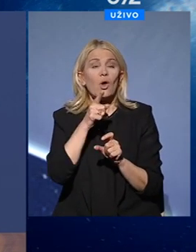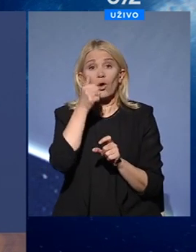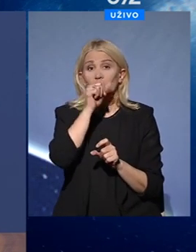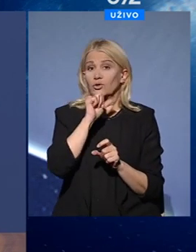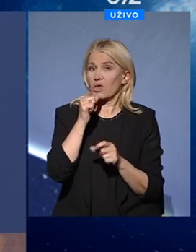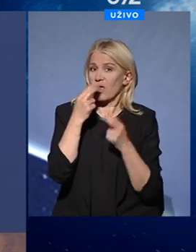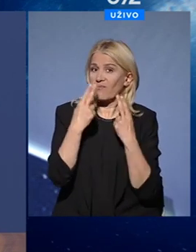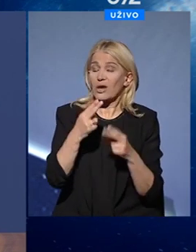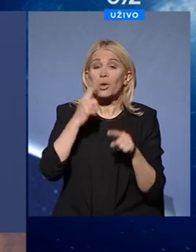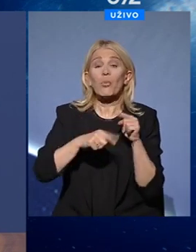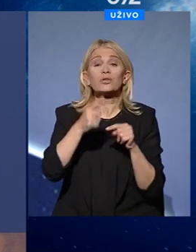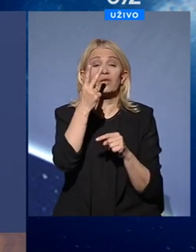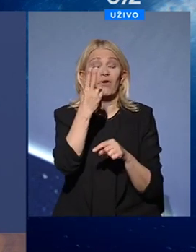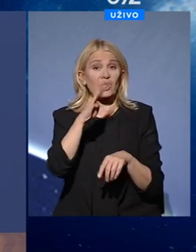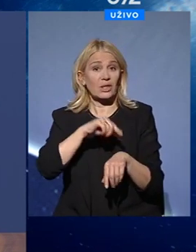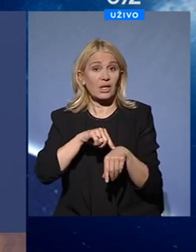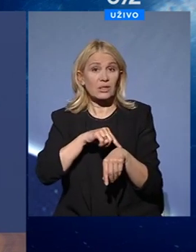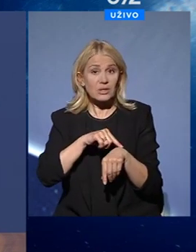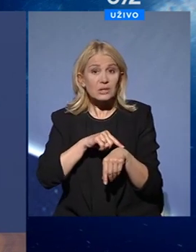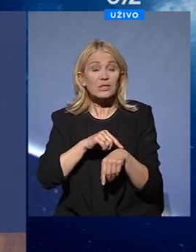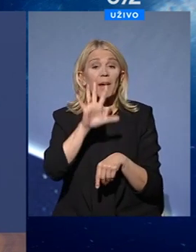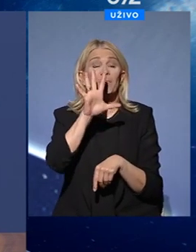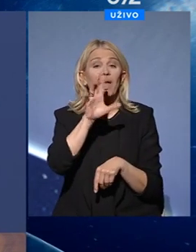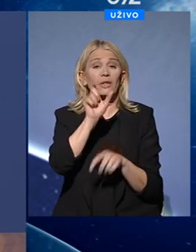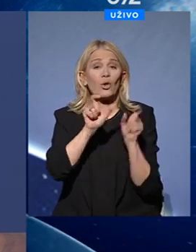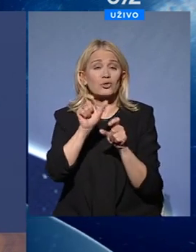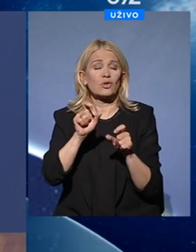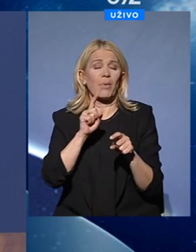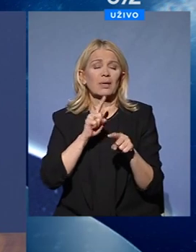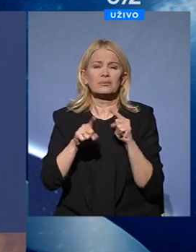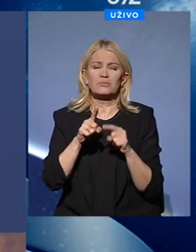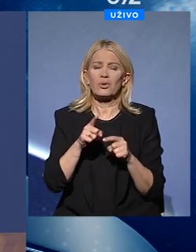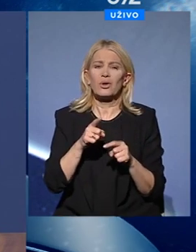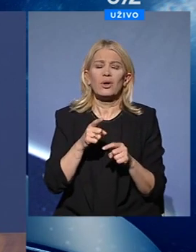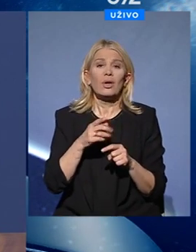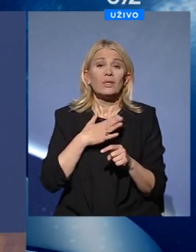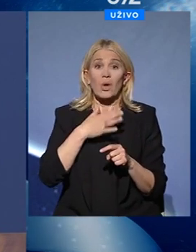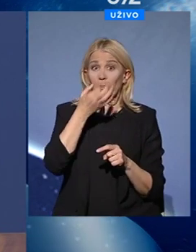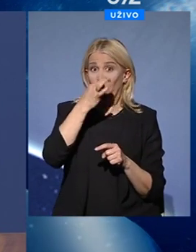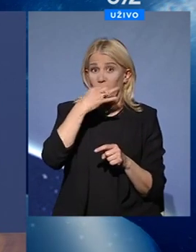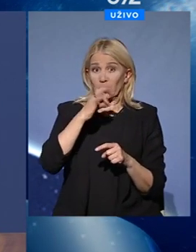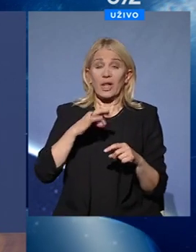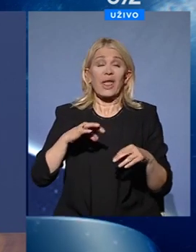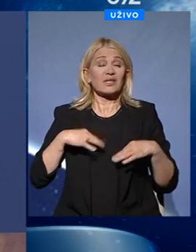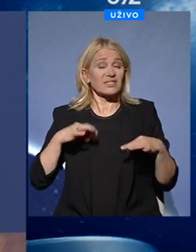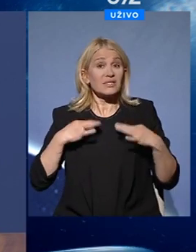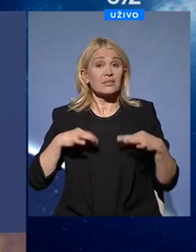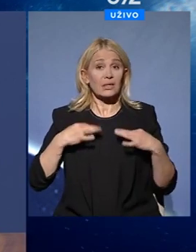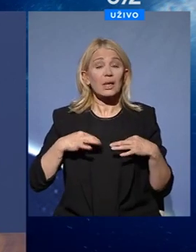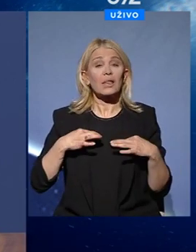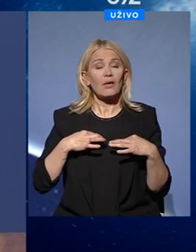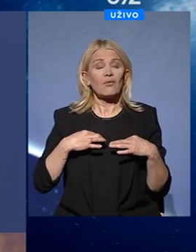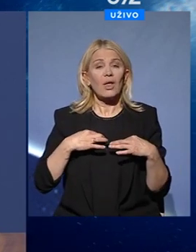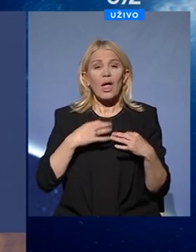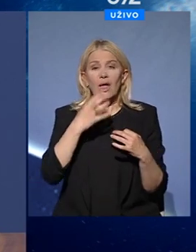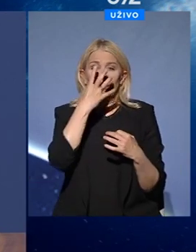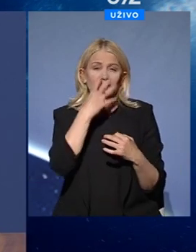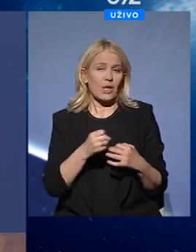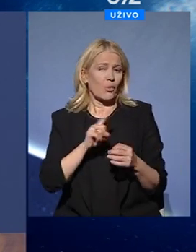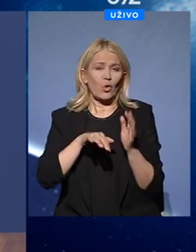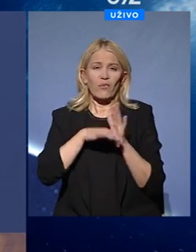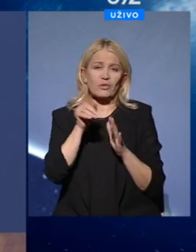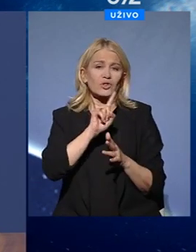bitno, u posljednja 24 časa pet osoba je zbog svog poboljšanja zdravstvenog stanja skinuto nije više